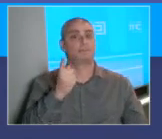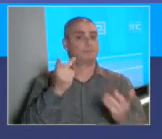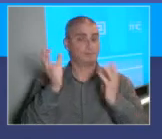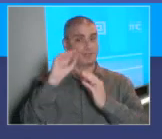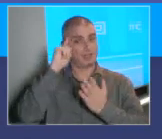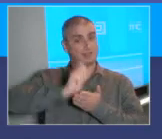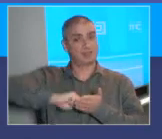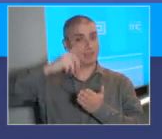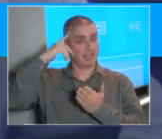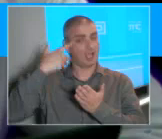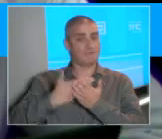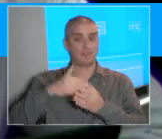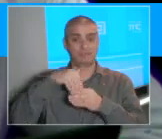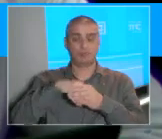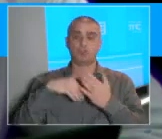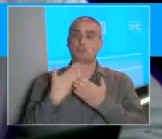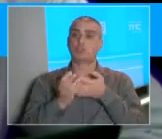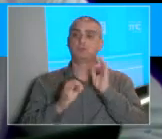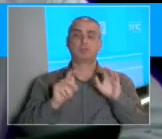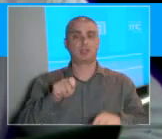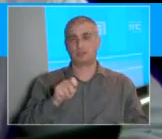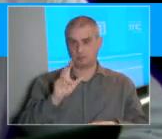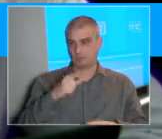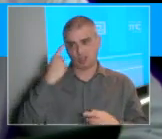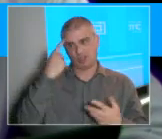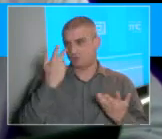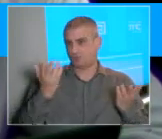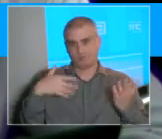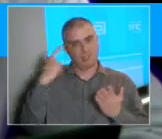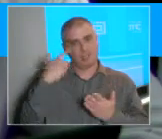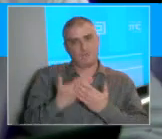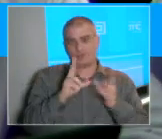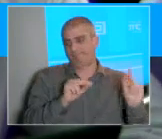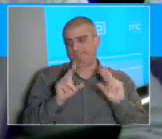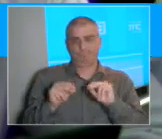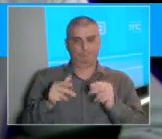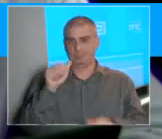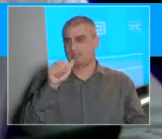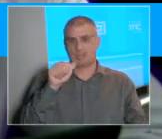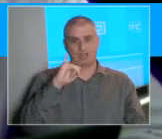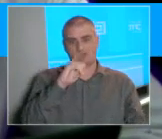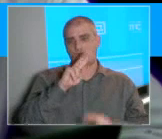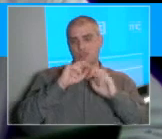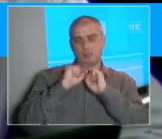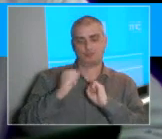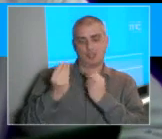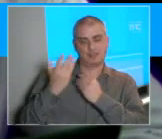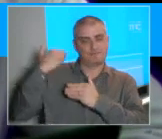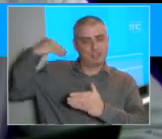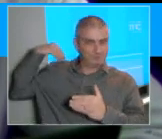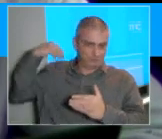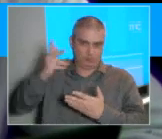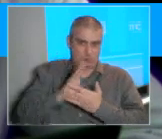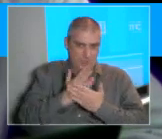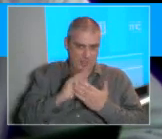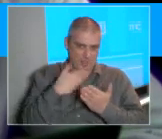עדיין חוות דעת מתוך הייעוץ המשפטי של הכנסת, אפשר להעריך שתהיה חוות דעת דומה. יאל ינון נשען על כל מיני דברים כאשר הוא